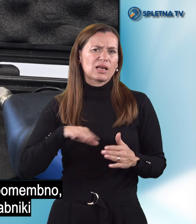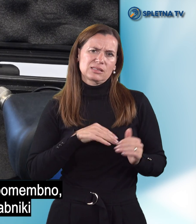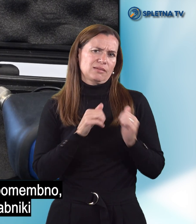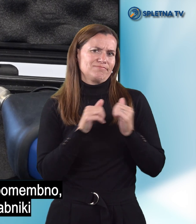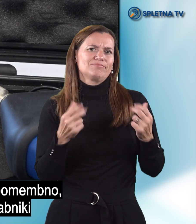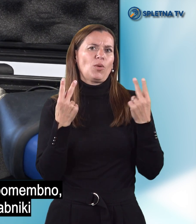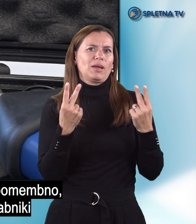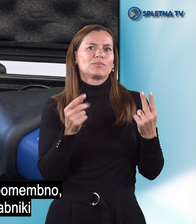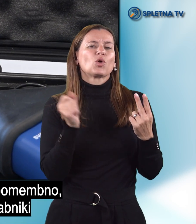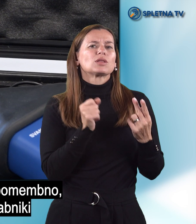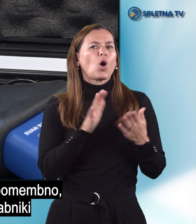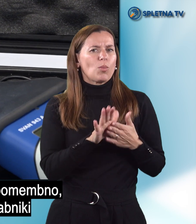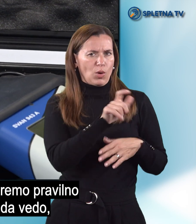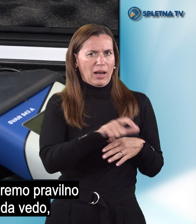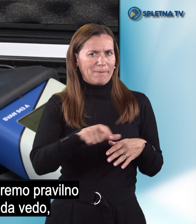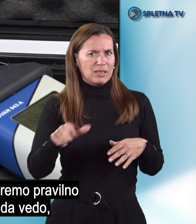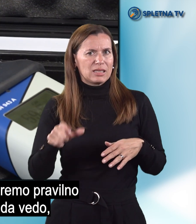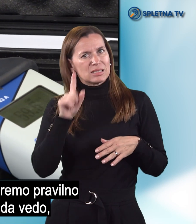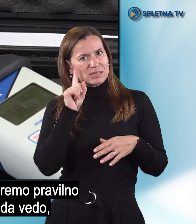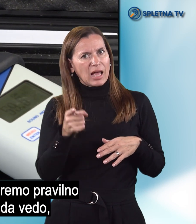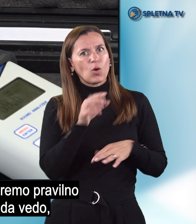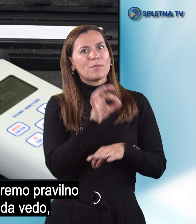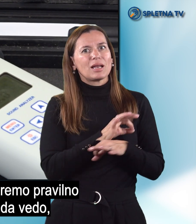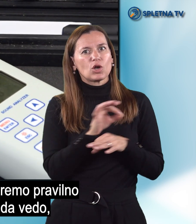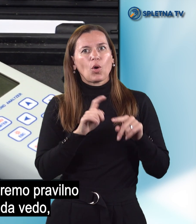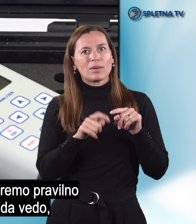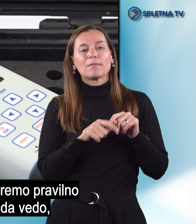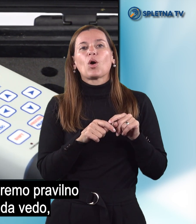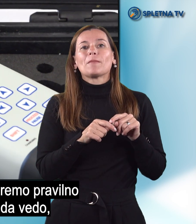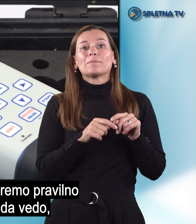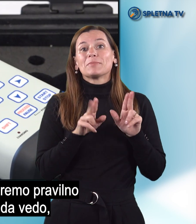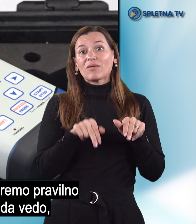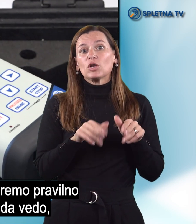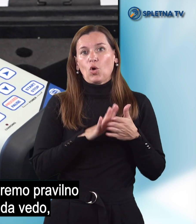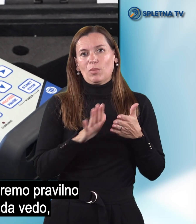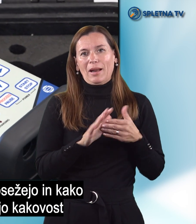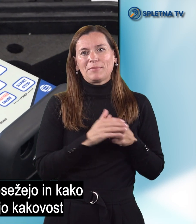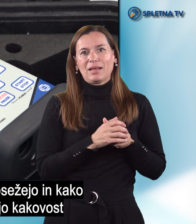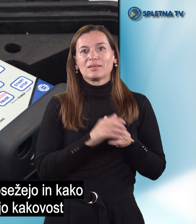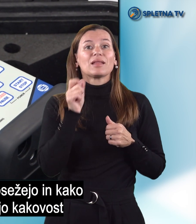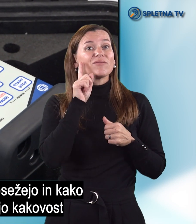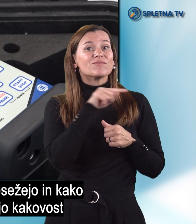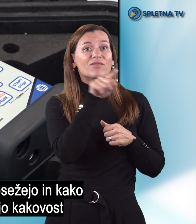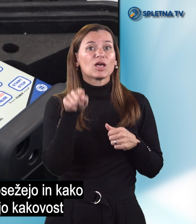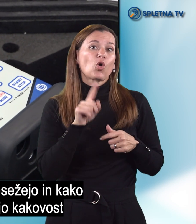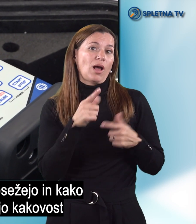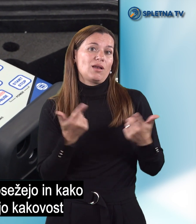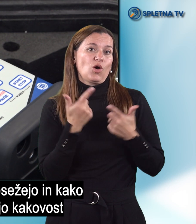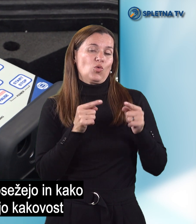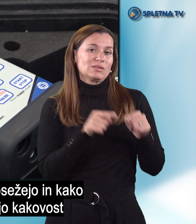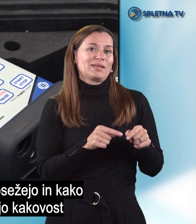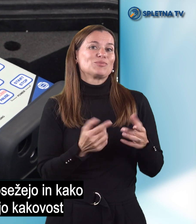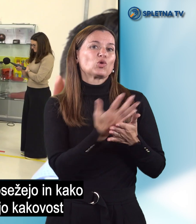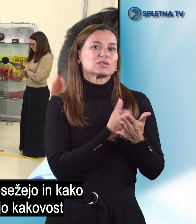pomembno, da uporabniki znajo merilno opremo pravilno uporabljati, da vedo, kaj lahko z njo